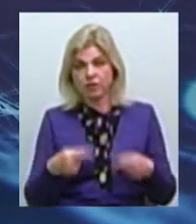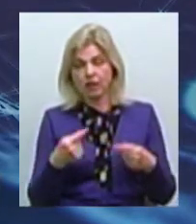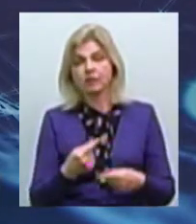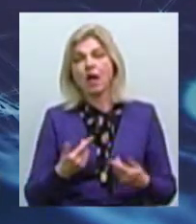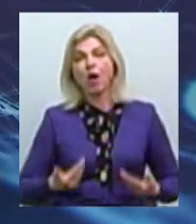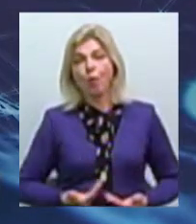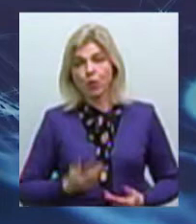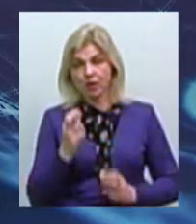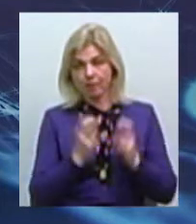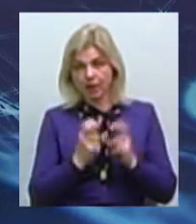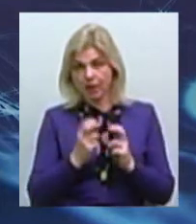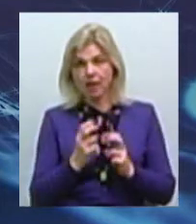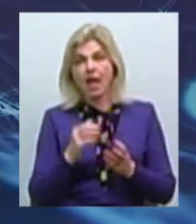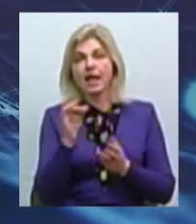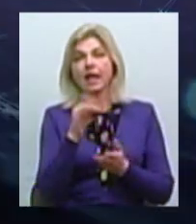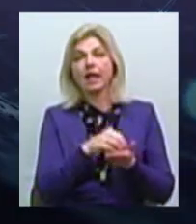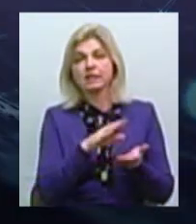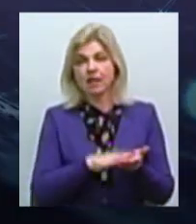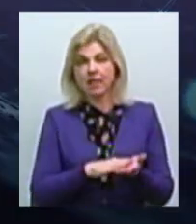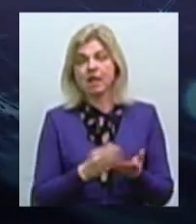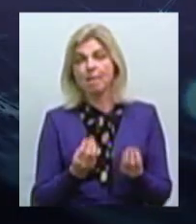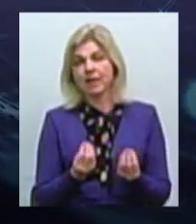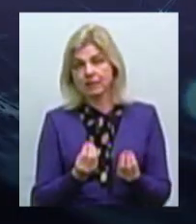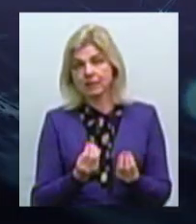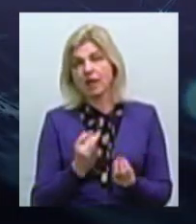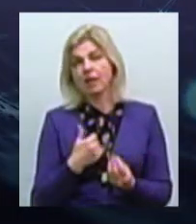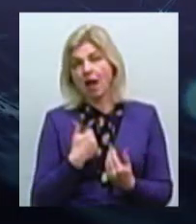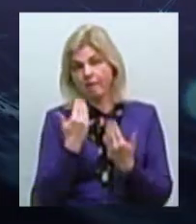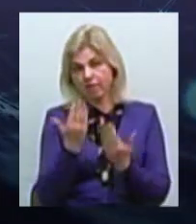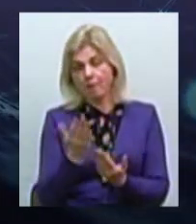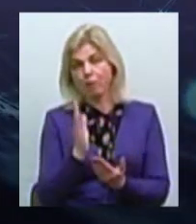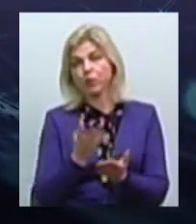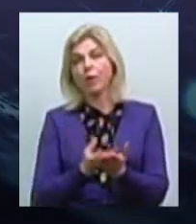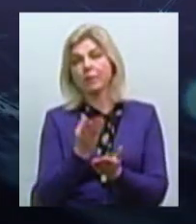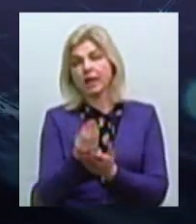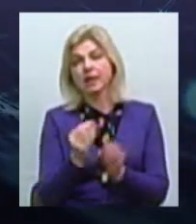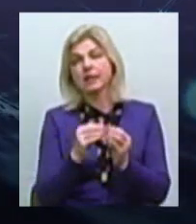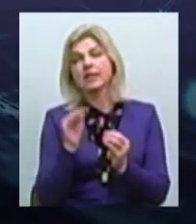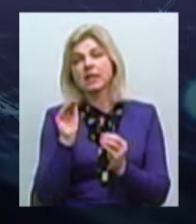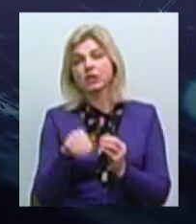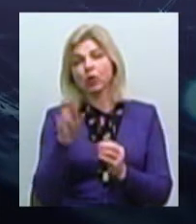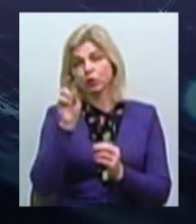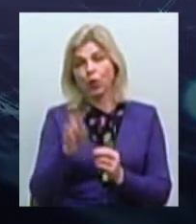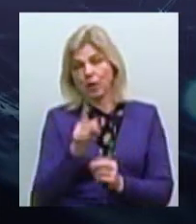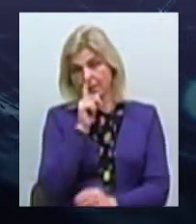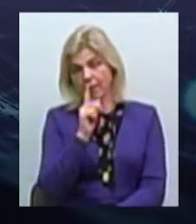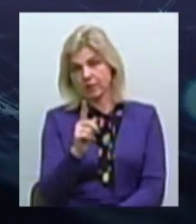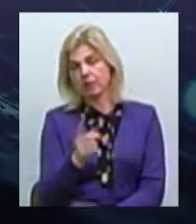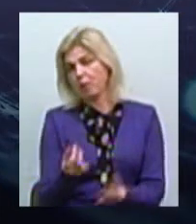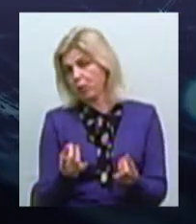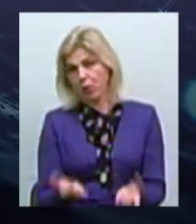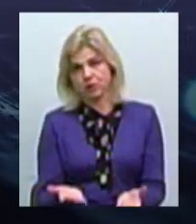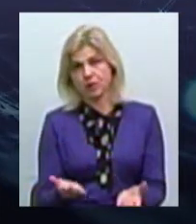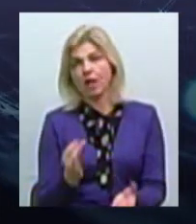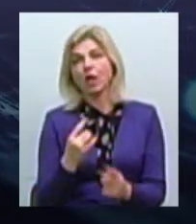регистрация на руку мастита бизнесу вот и я вам буду платить там 10000 долларов в месяц просто и